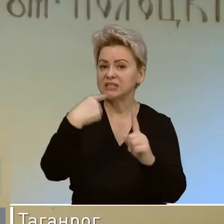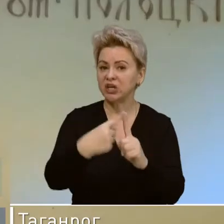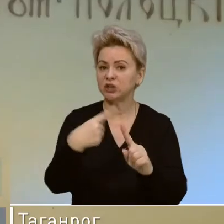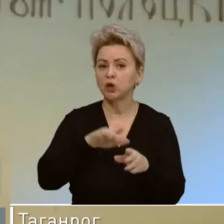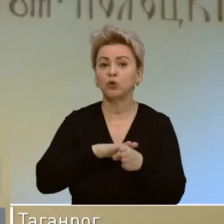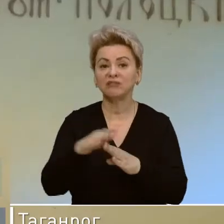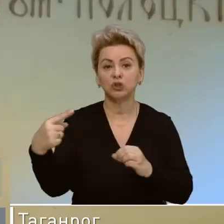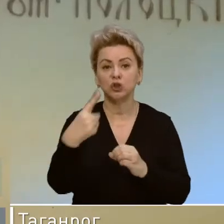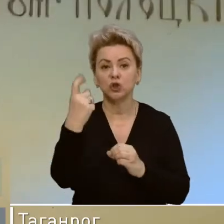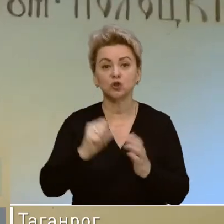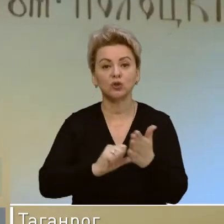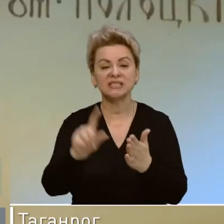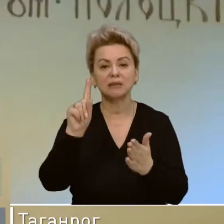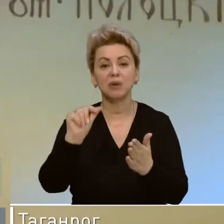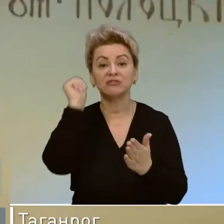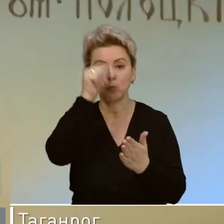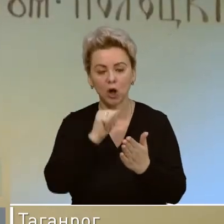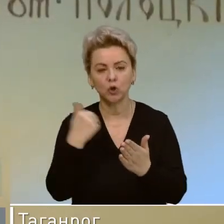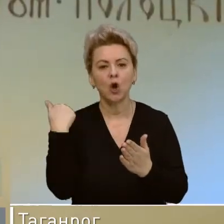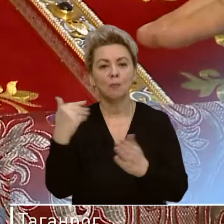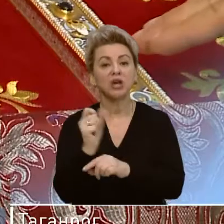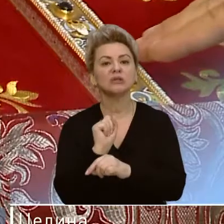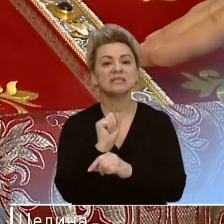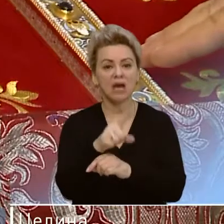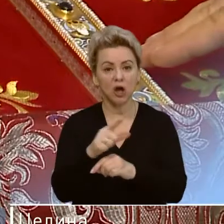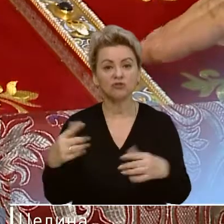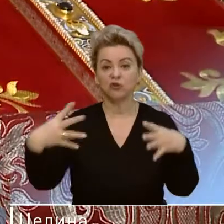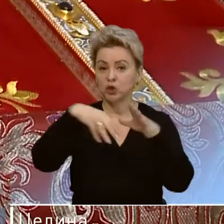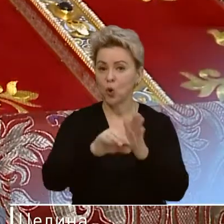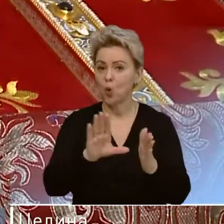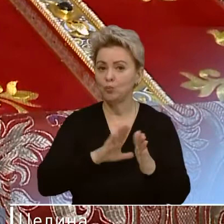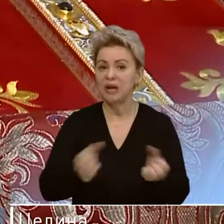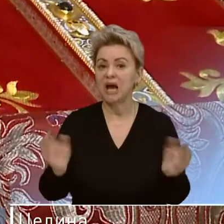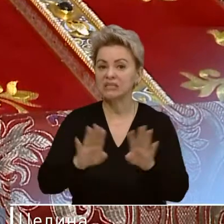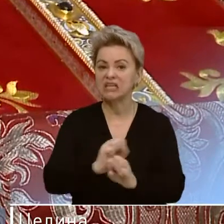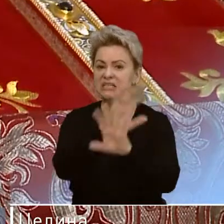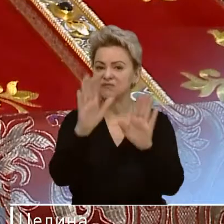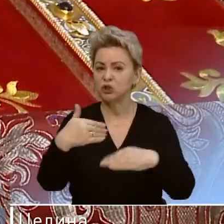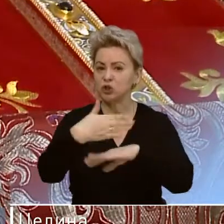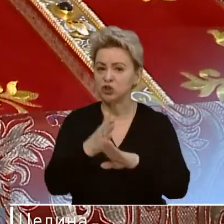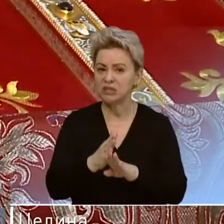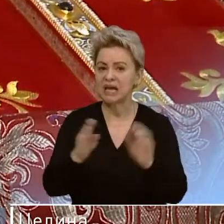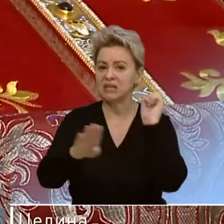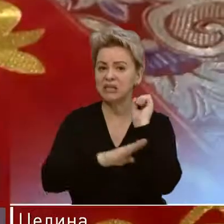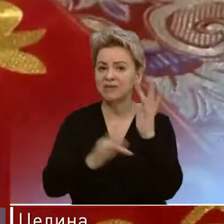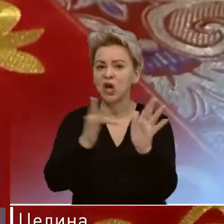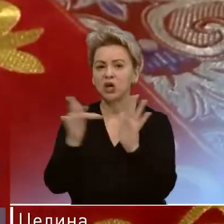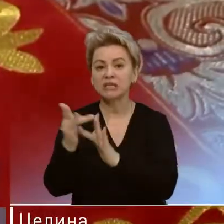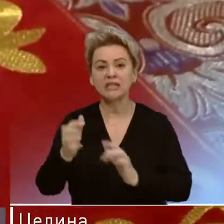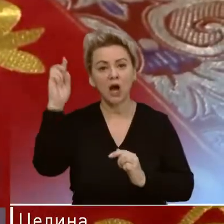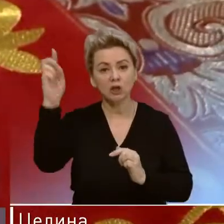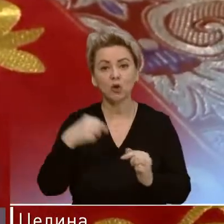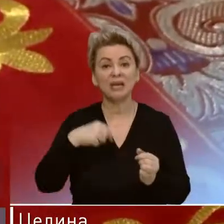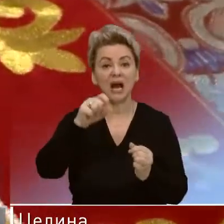был сделан в 1161 году по ее заказу. В нем находились мощи святых, частица древа Христа Господня и даже